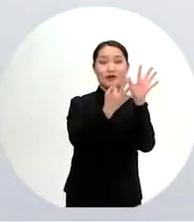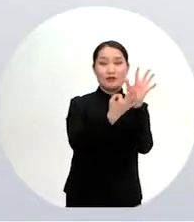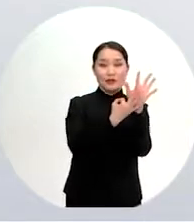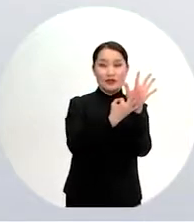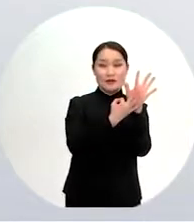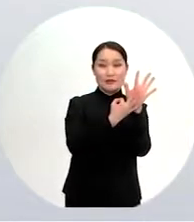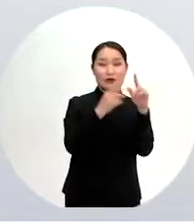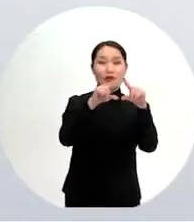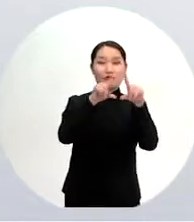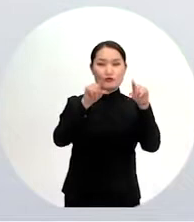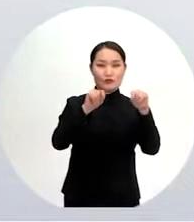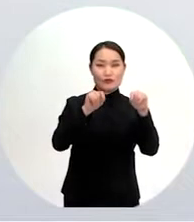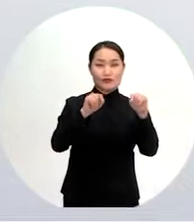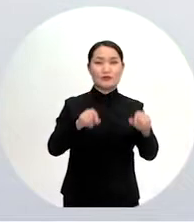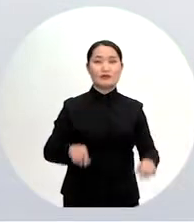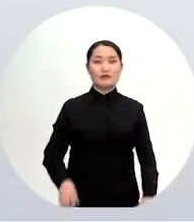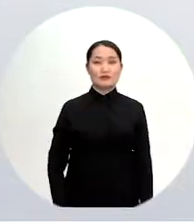18 дөрвөлжин.